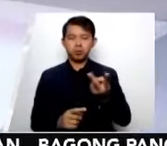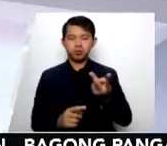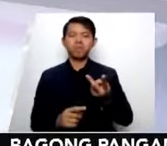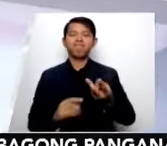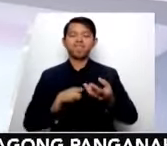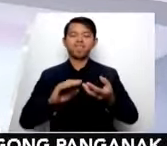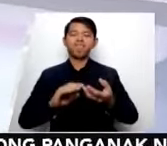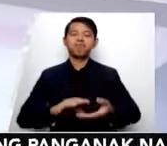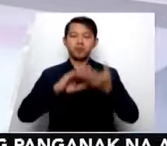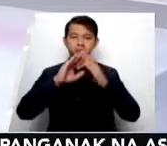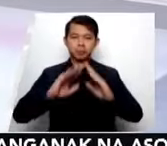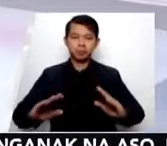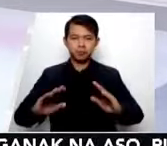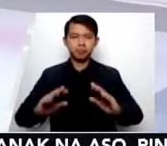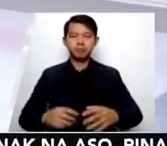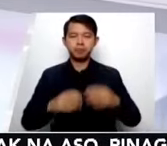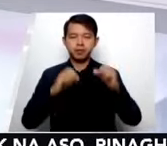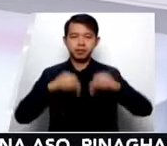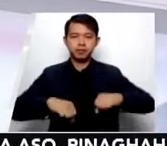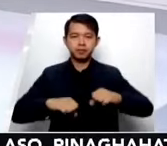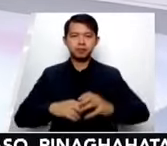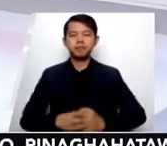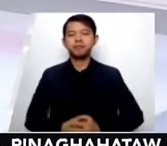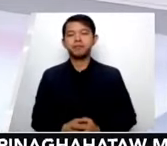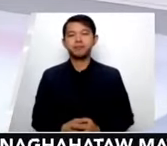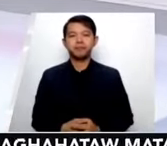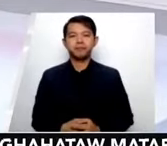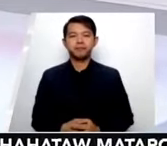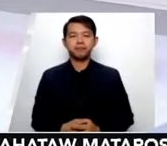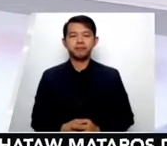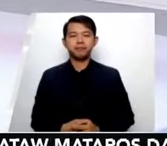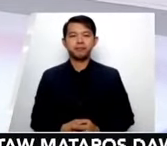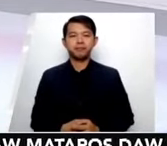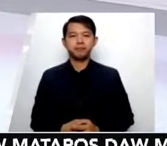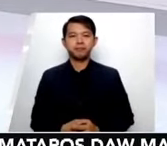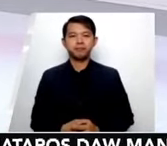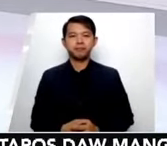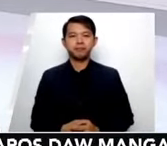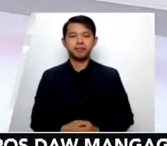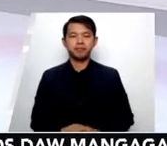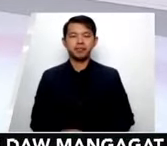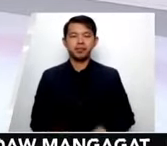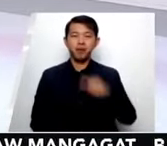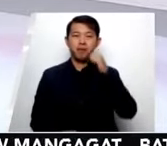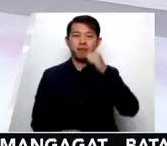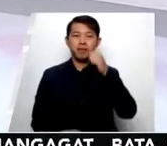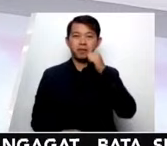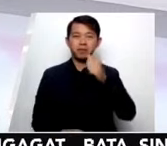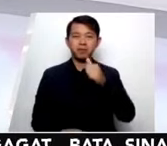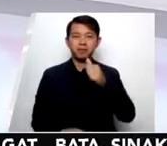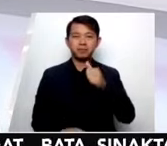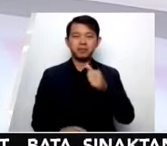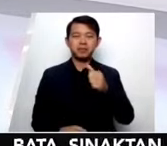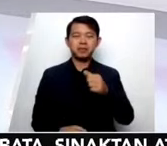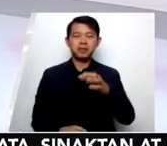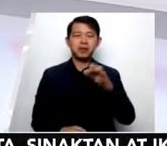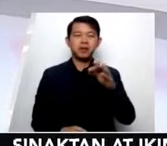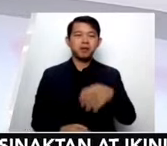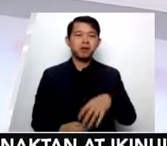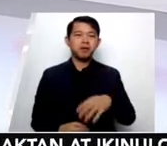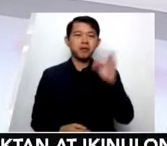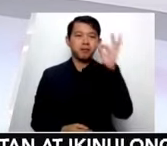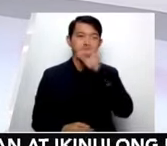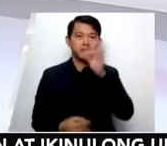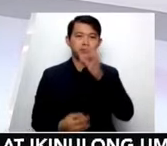pan dalawang taon na makukulong ang isang pilipin sa Amerika matapos tangkaing lasunin ng mis niang retired